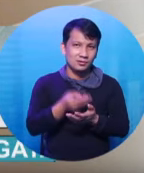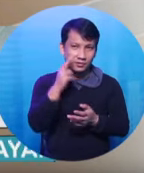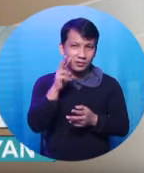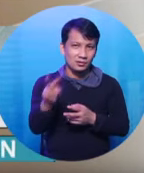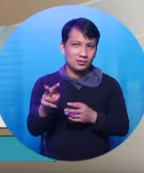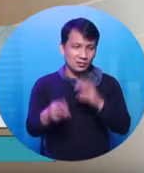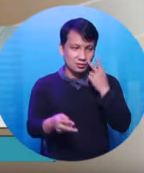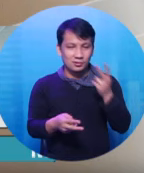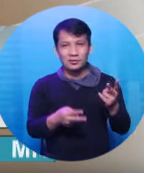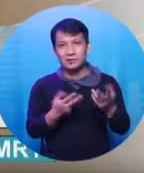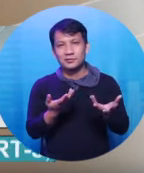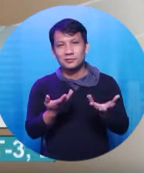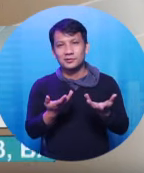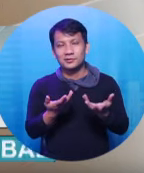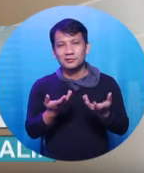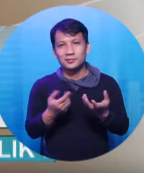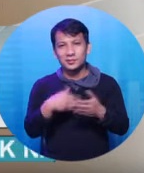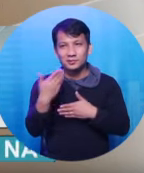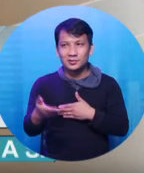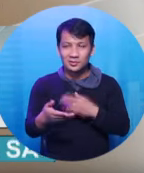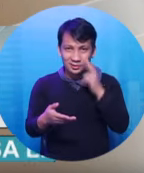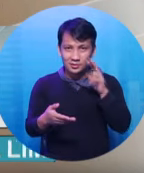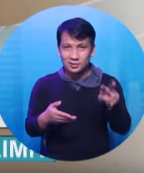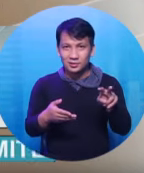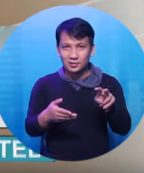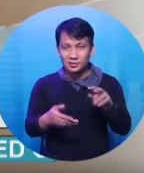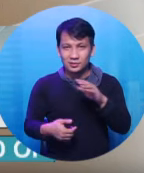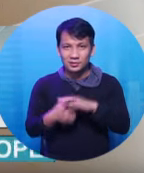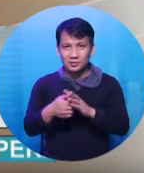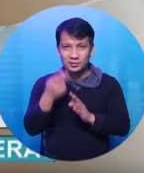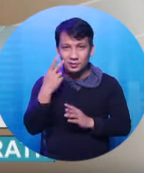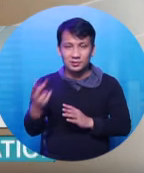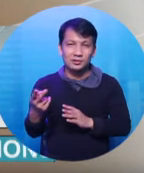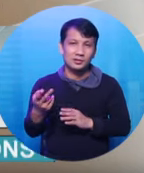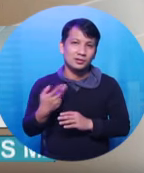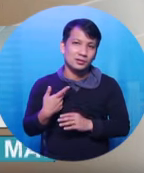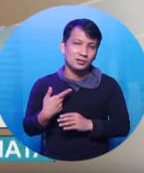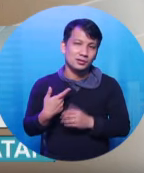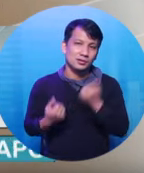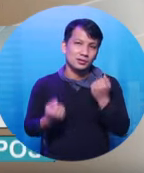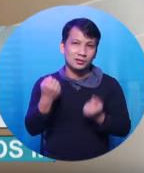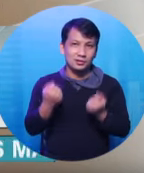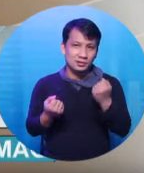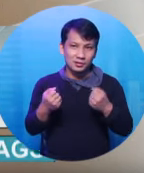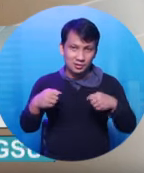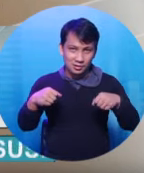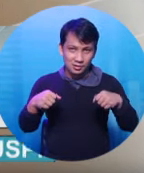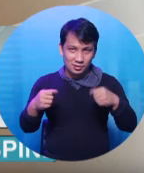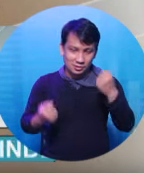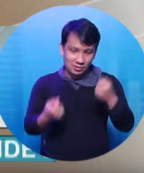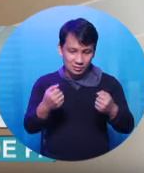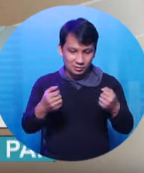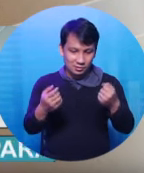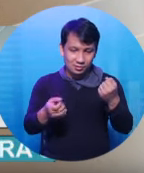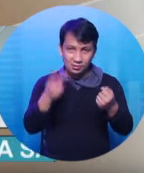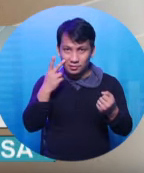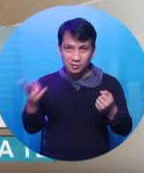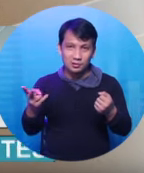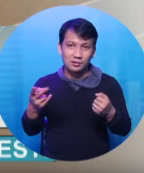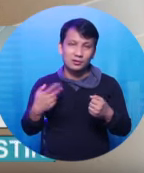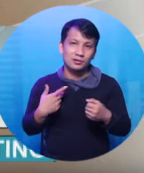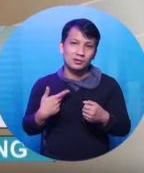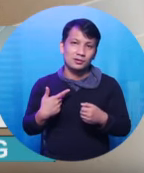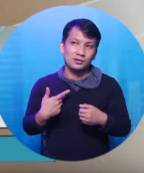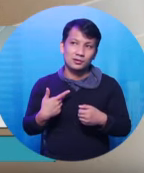yung pagkatapos nun, nahuli kita na, may, nung nagdadrive ako ng kutsi ni Sardinis, nahuli kita na mayroong